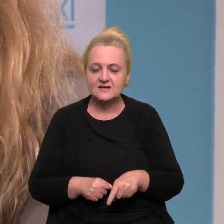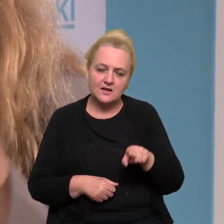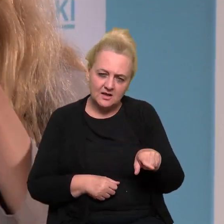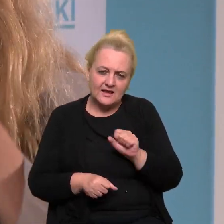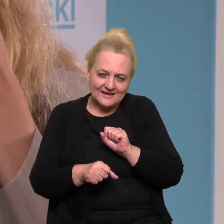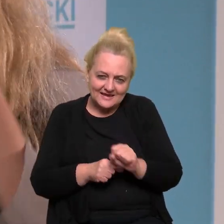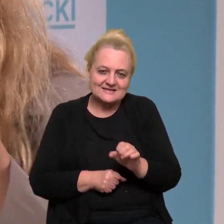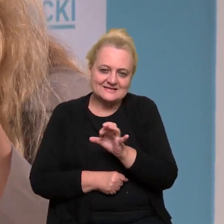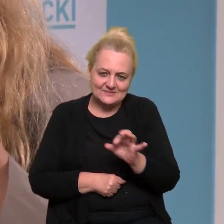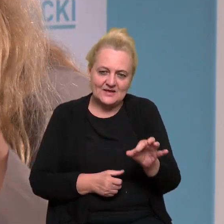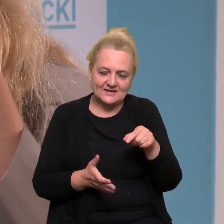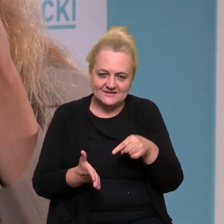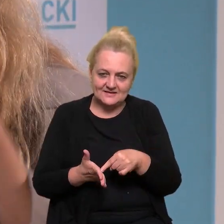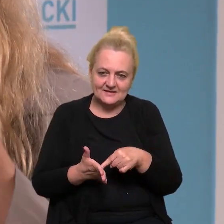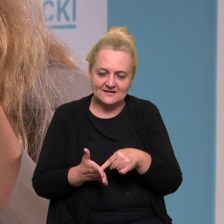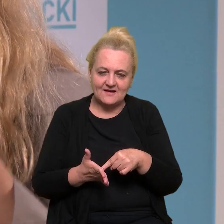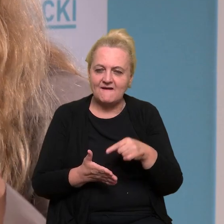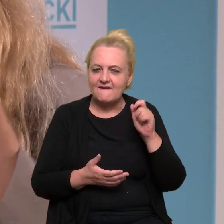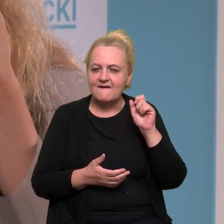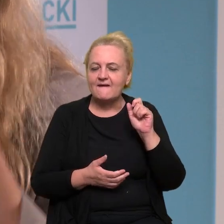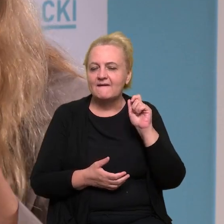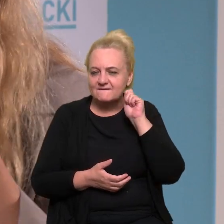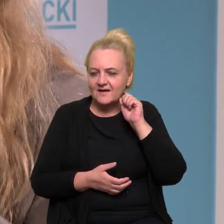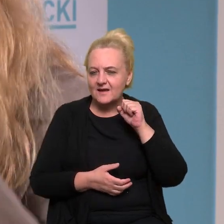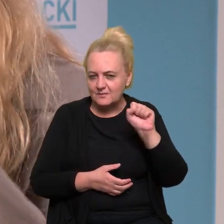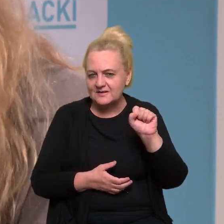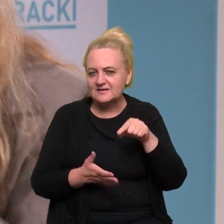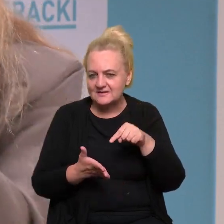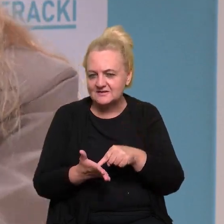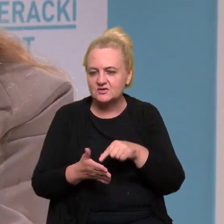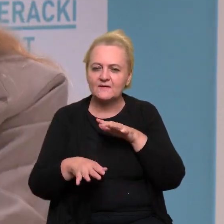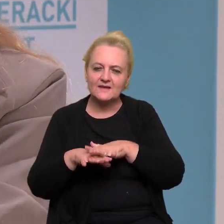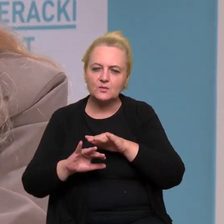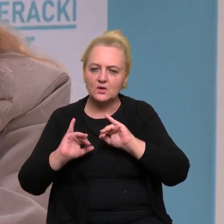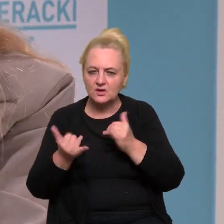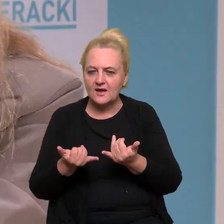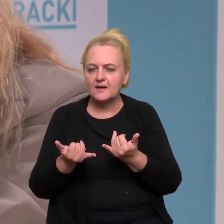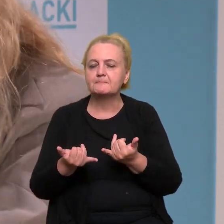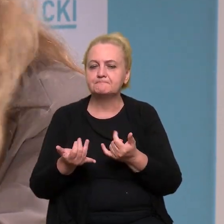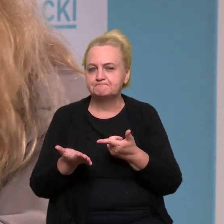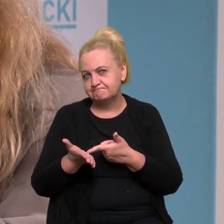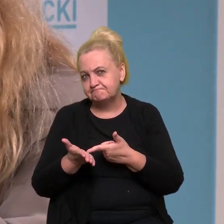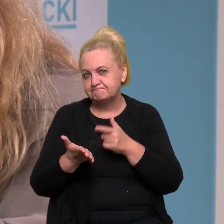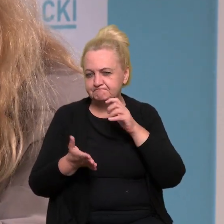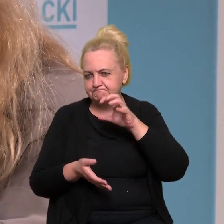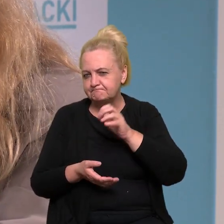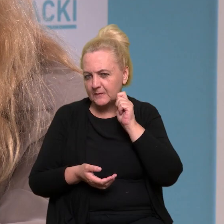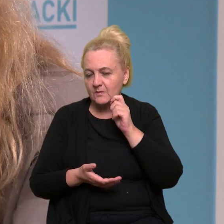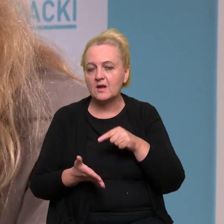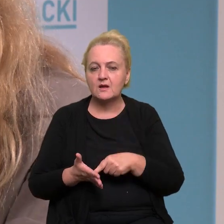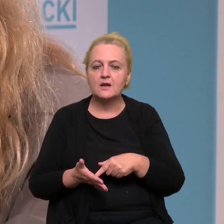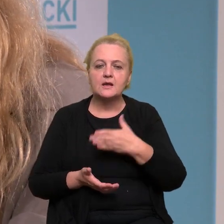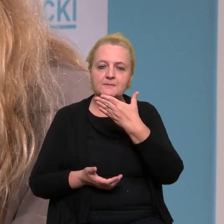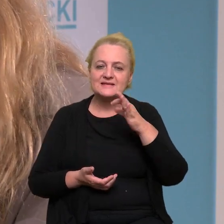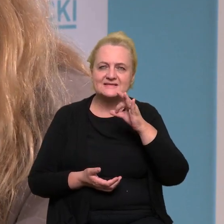są specyficzne feministyczne, które się traktują jako takie. Missy